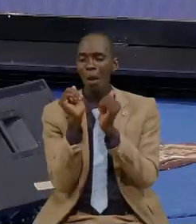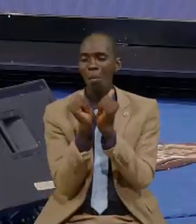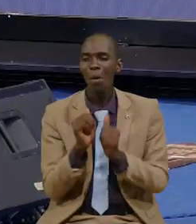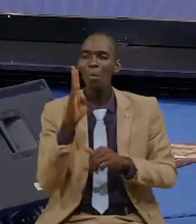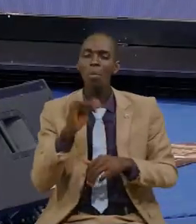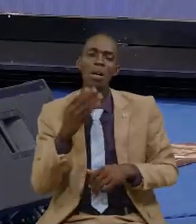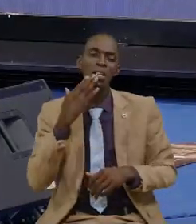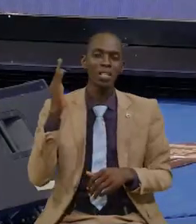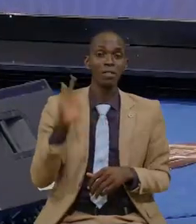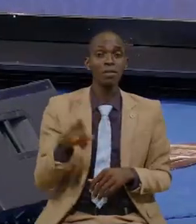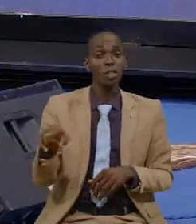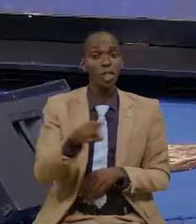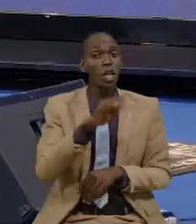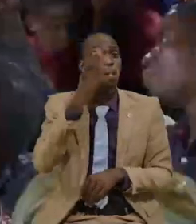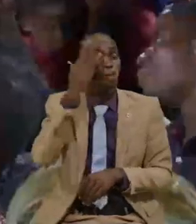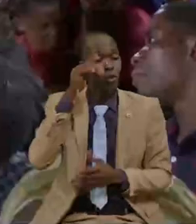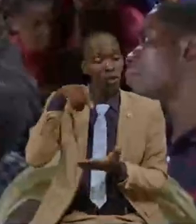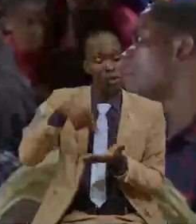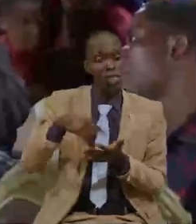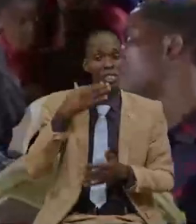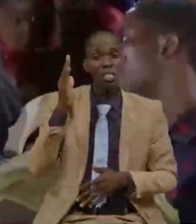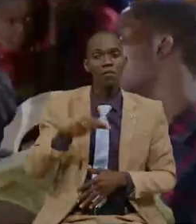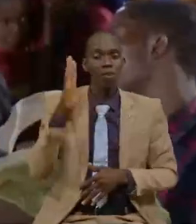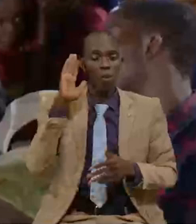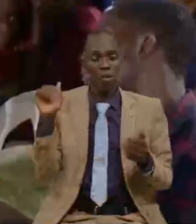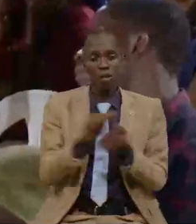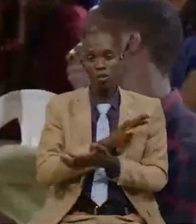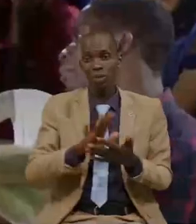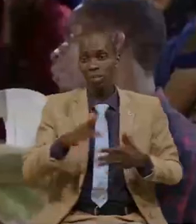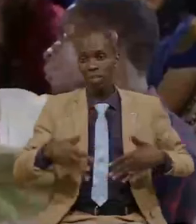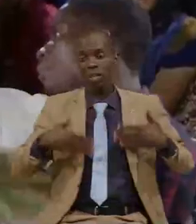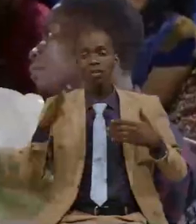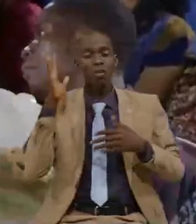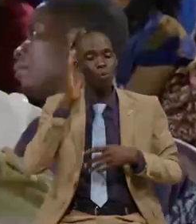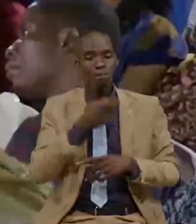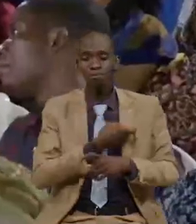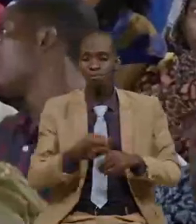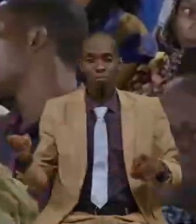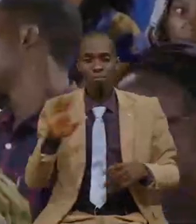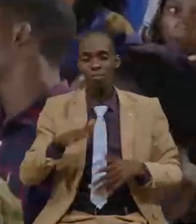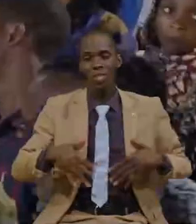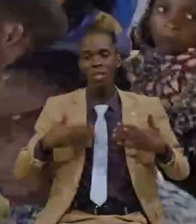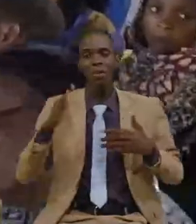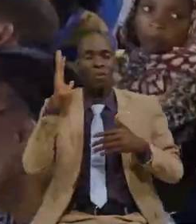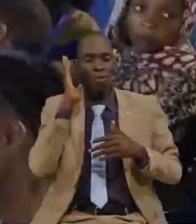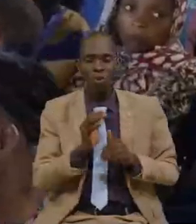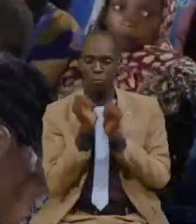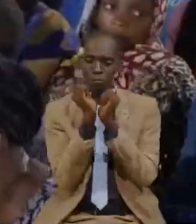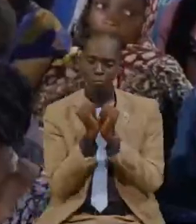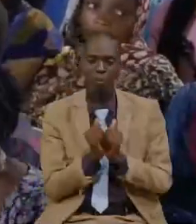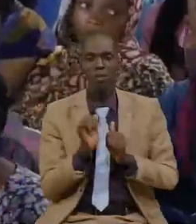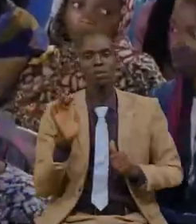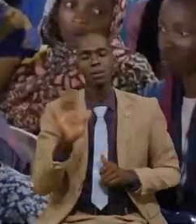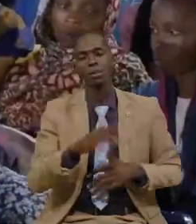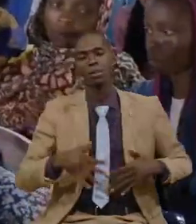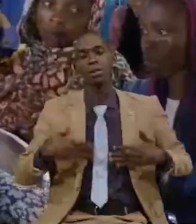Ils savent que ce mal va endommager leur vie, va torturer leur